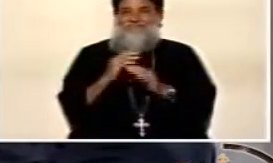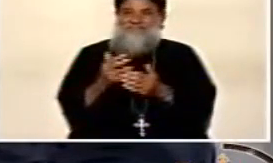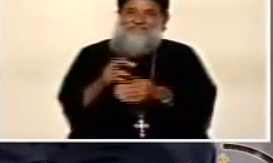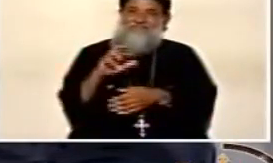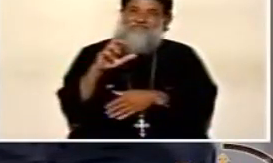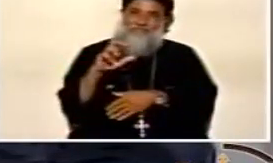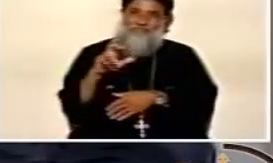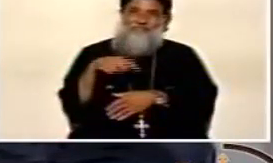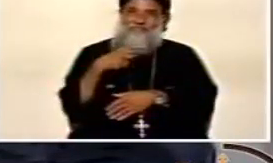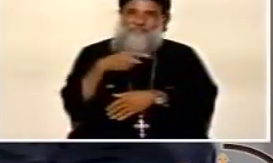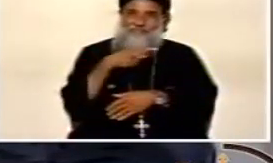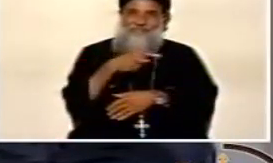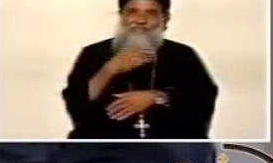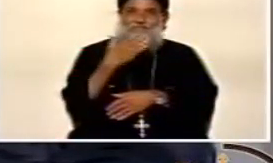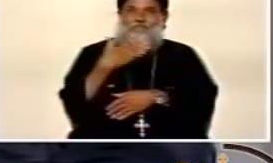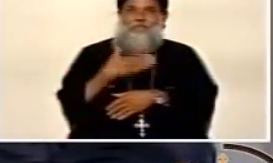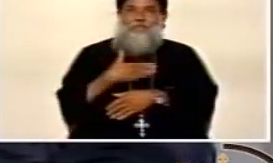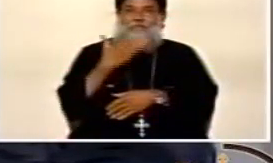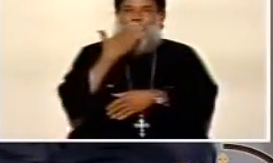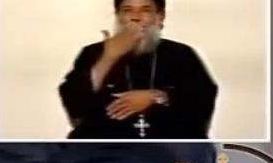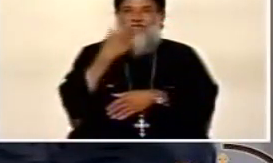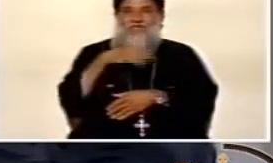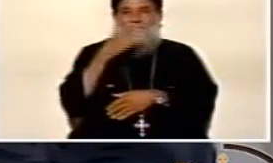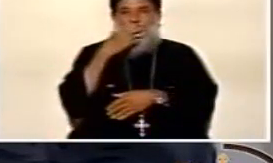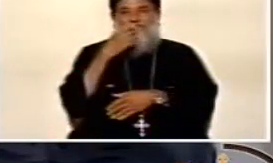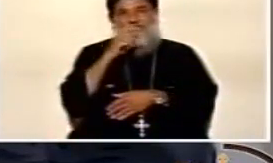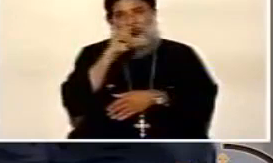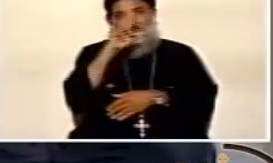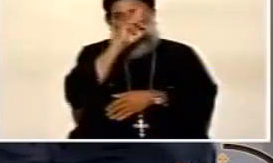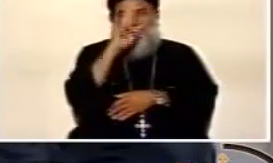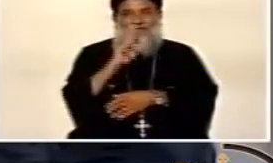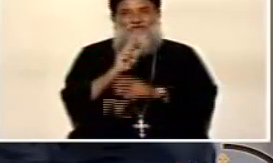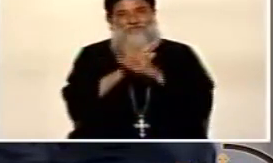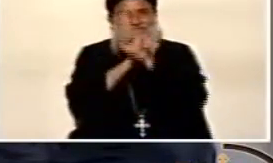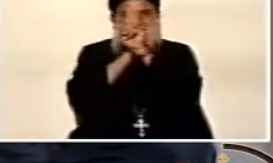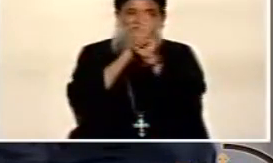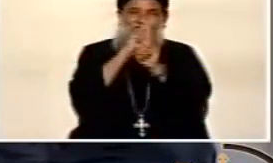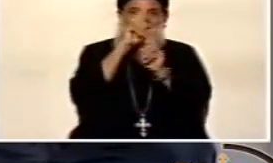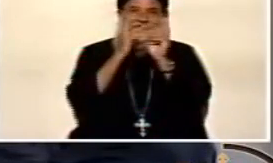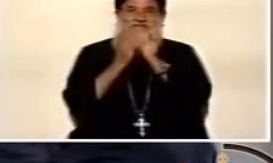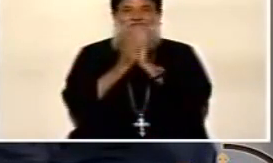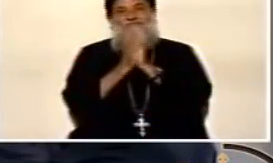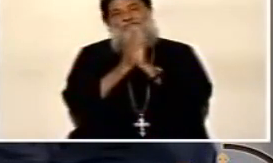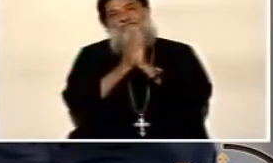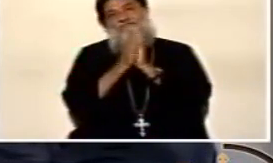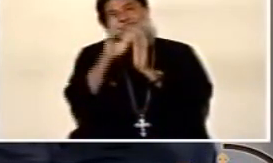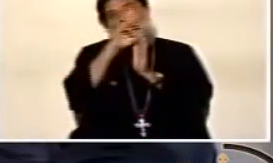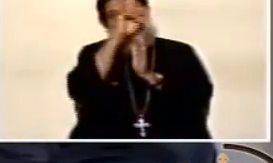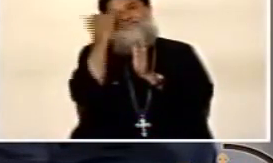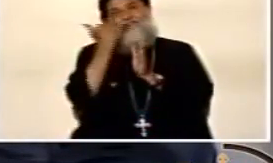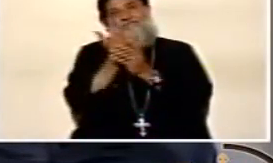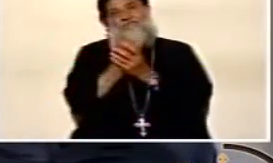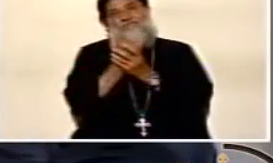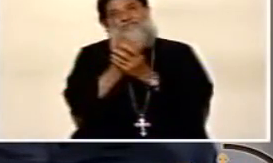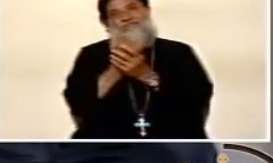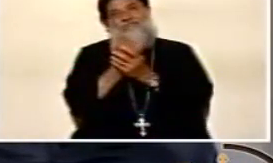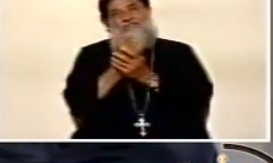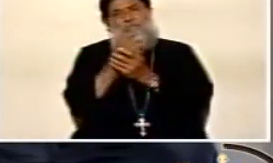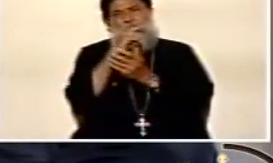أبيب. قبل ما نكمل سيدنا في بعض الأسئلة جات لنا. تفضل. السؤال بيقول: أنا